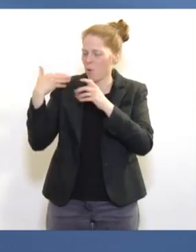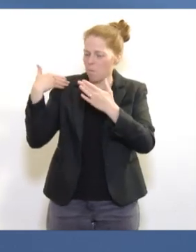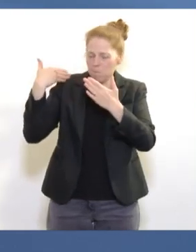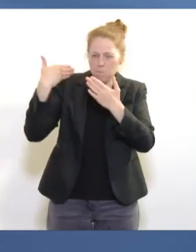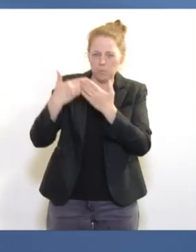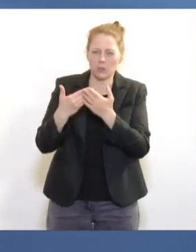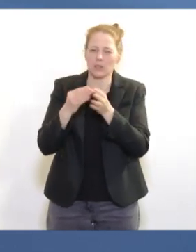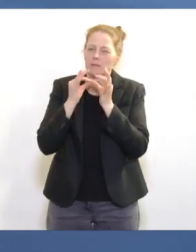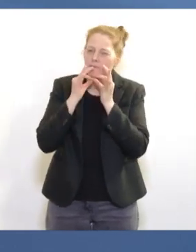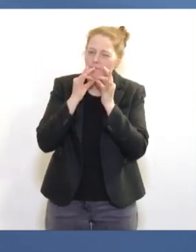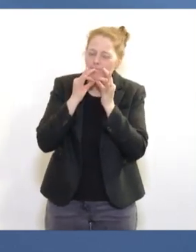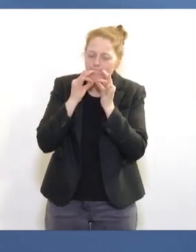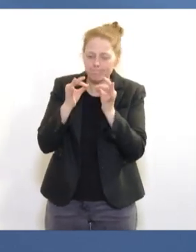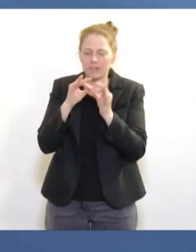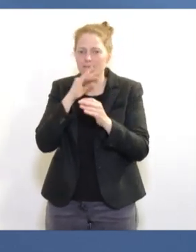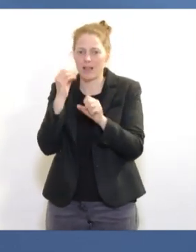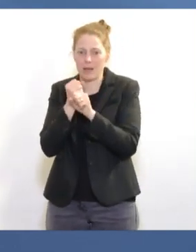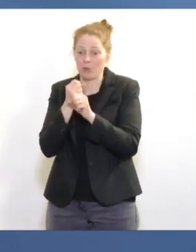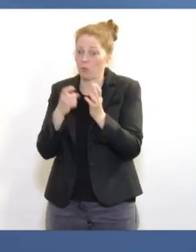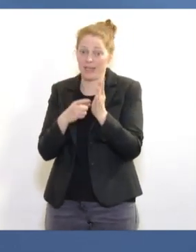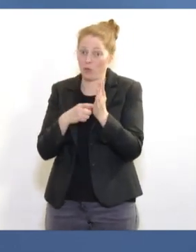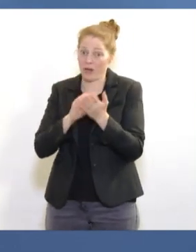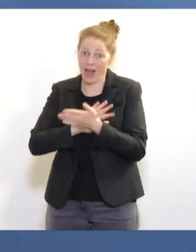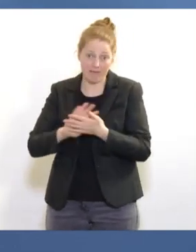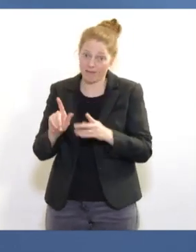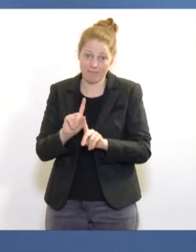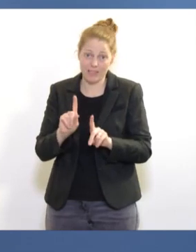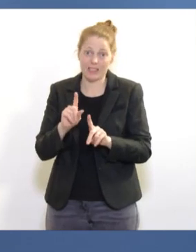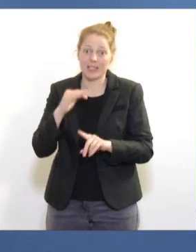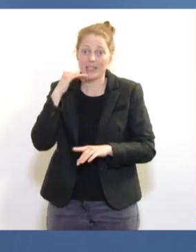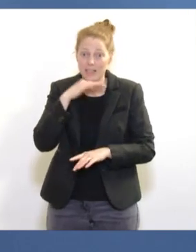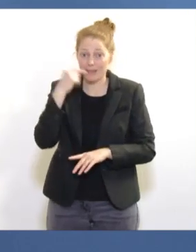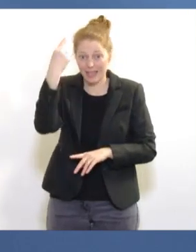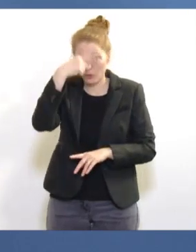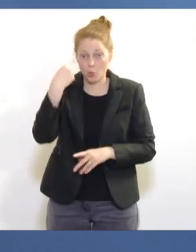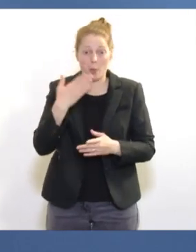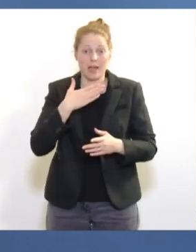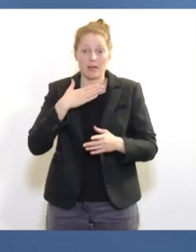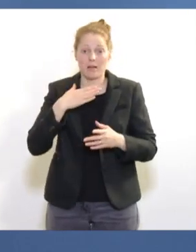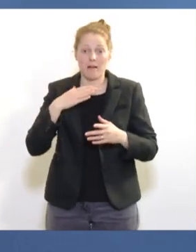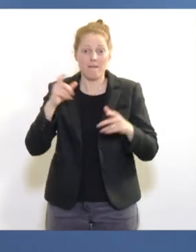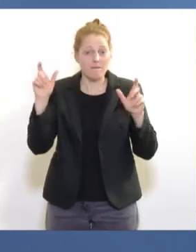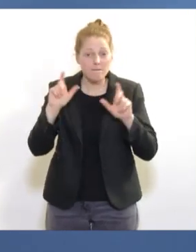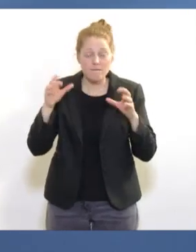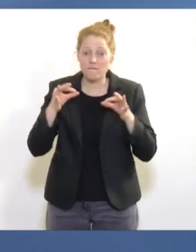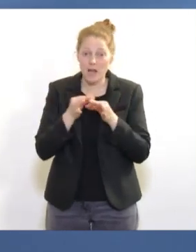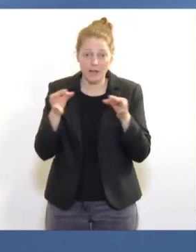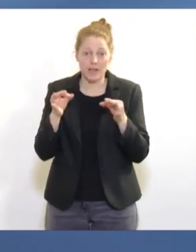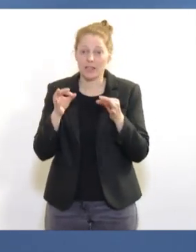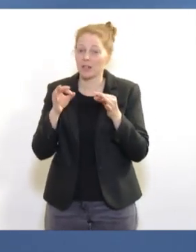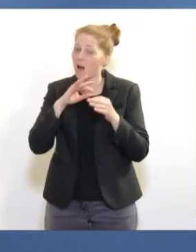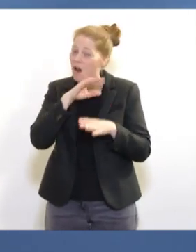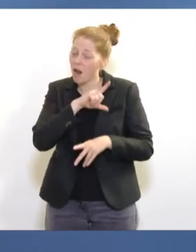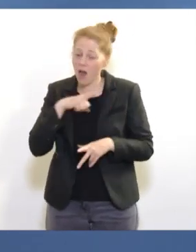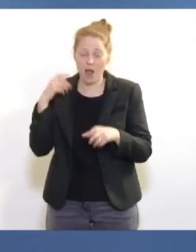ein Sisyphus-Arbeit leisten in den schwierigsten Konditionen, die Samstag, Sonntag, auf der Feiertag oft bis später nicht